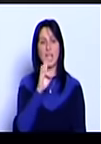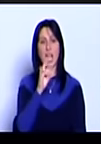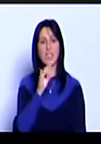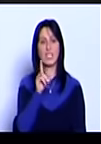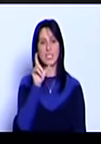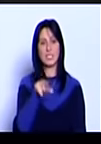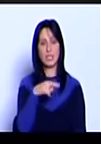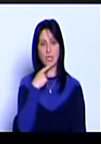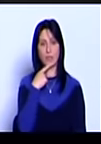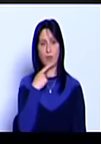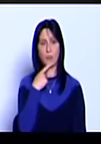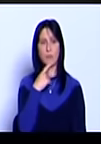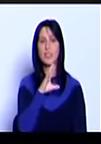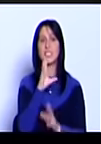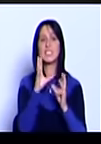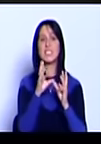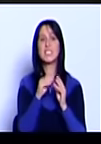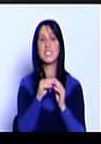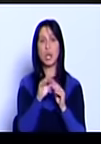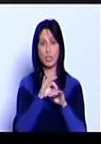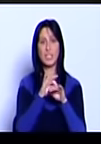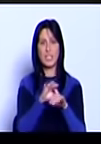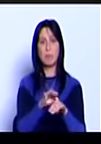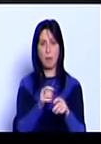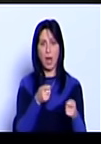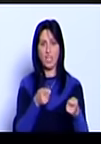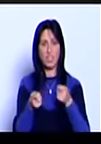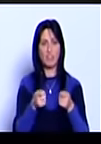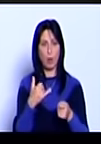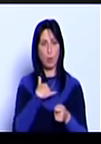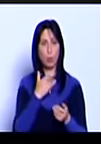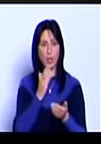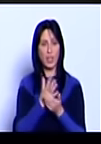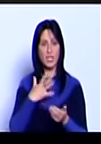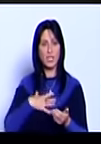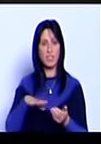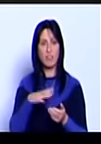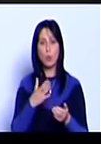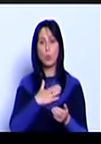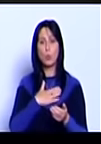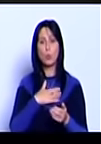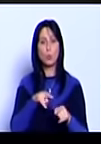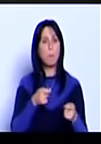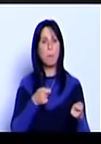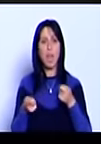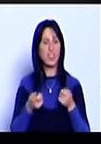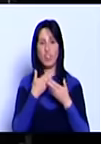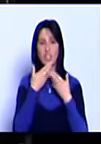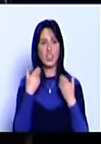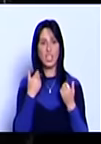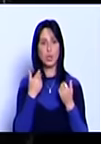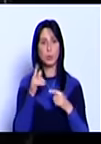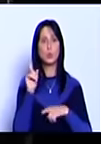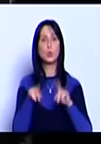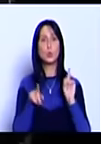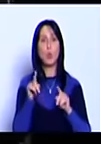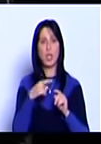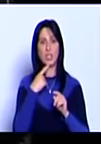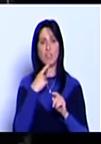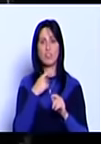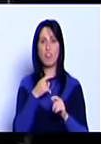ნათქვამს. საერთოდ კი იმართება ქვეყანა მართვა როგორც ასეთ იგრძნობა ისევ ძალიან ზოგადად გნებავთ